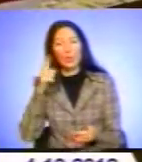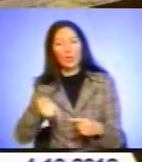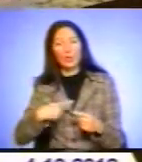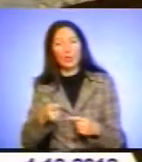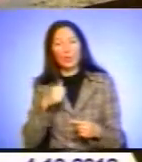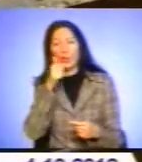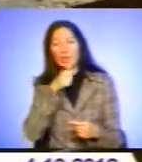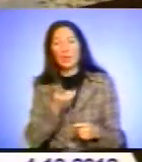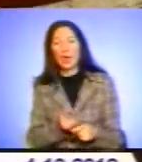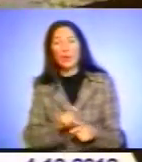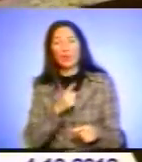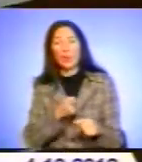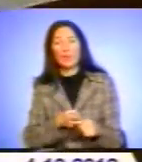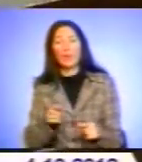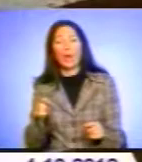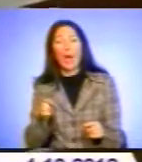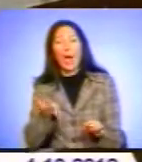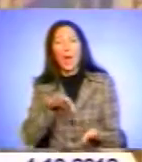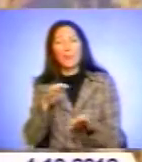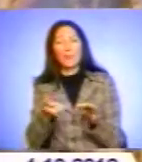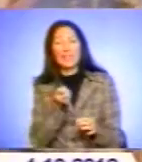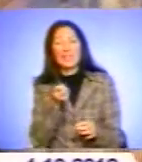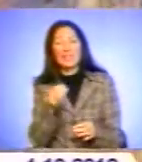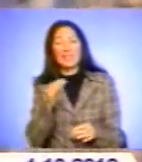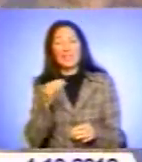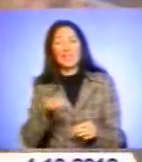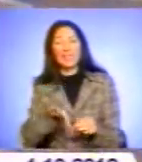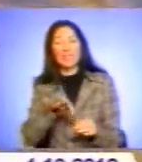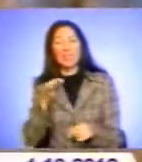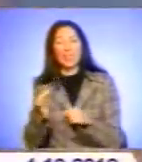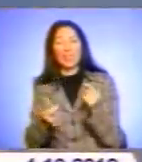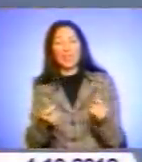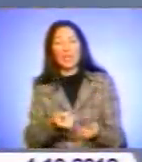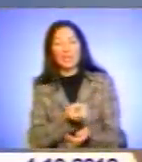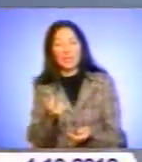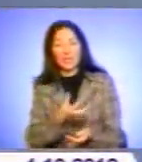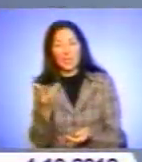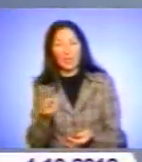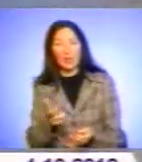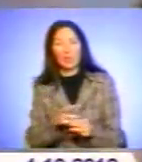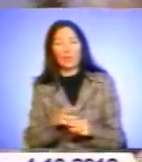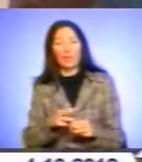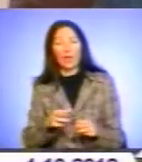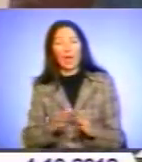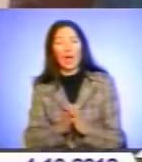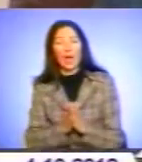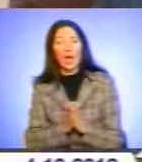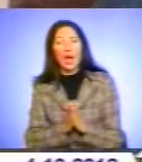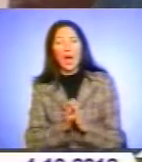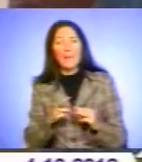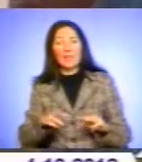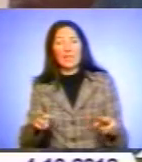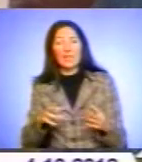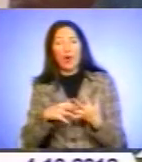озимої пшениці і жита засіяно. Микола Азаров закликав Міністерство агрополітики допомагати селянам. Тому Міністерство